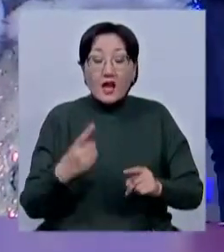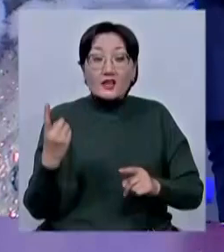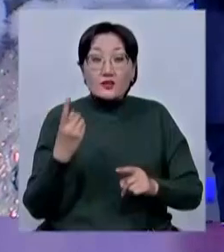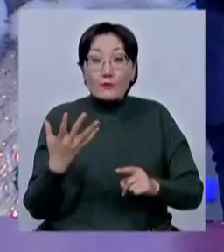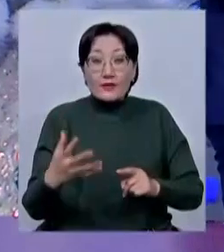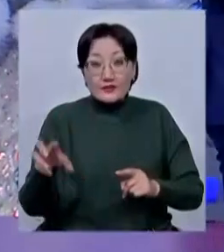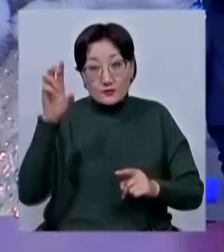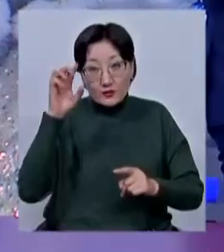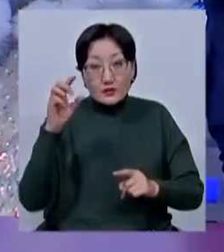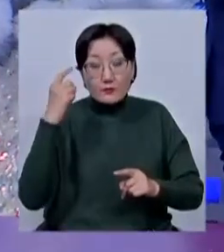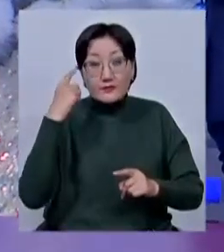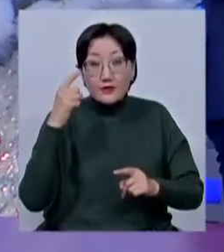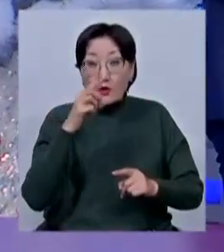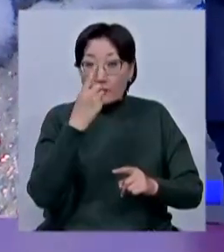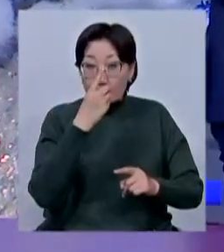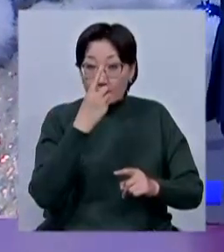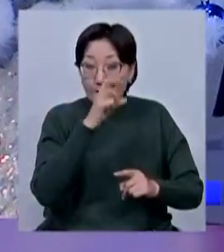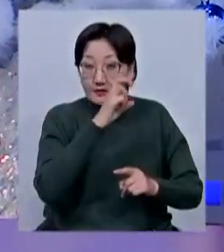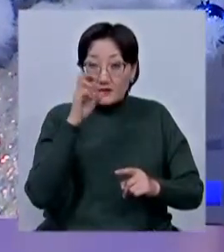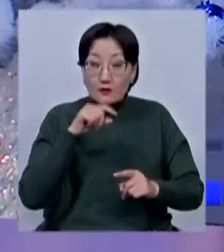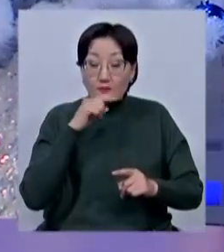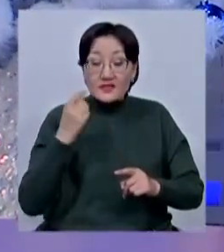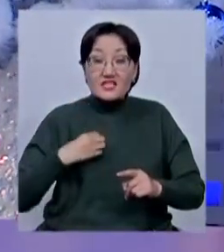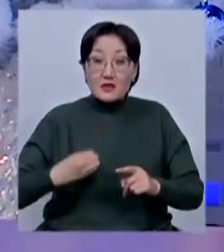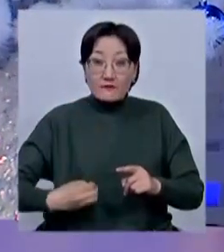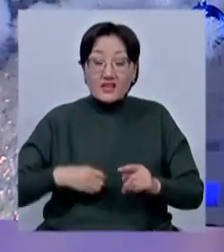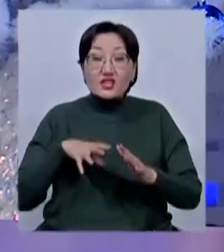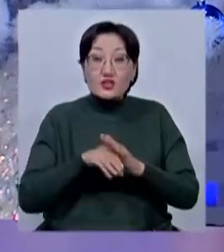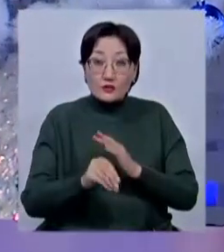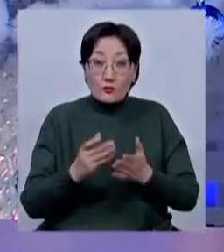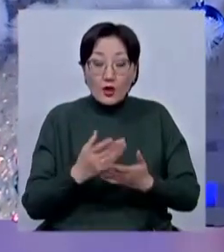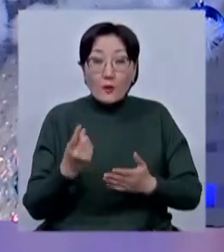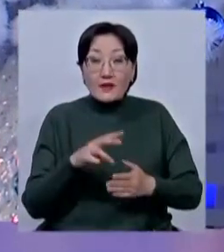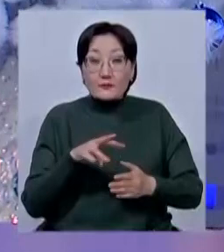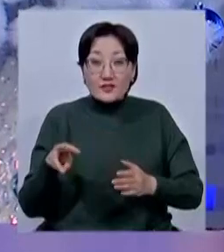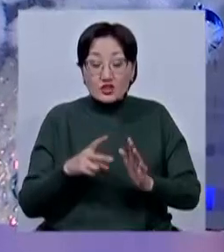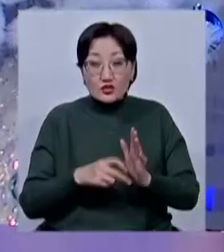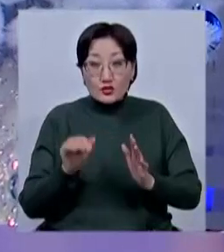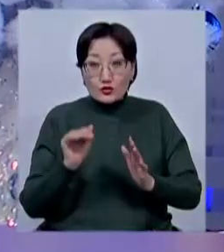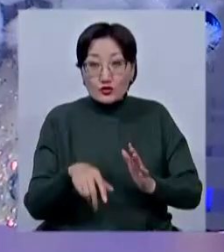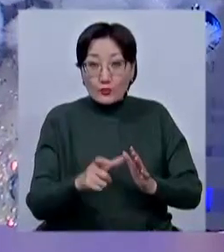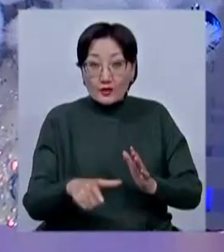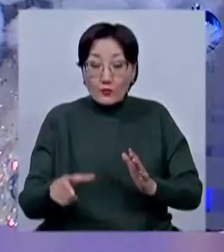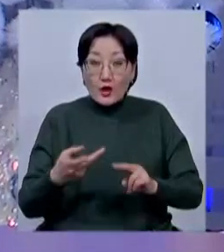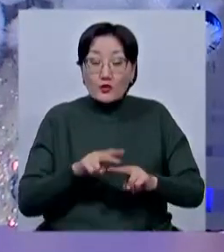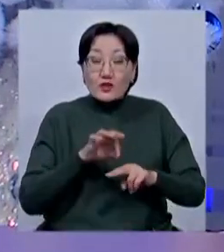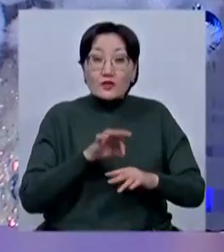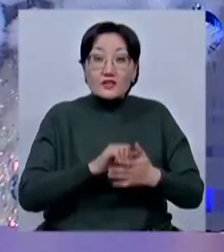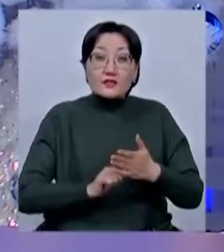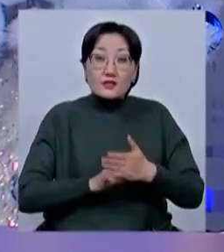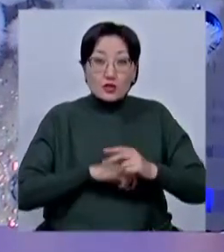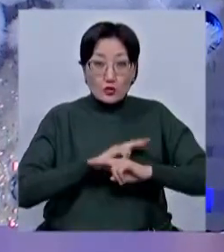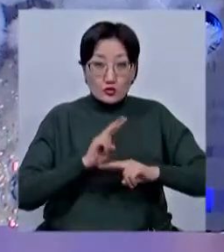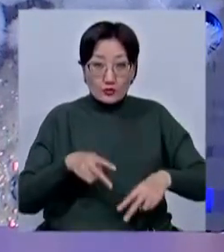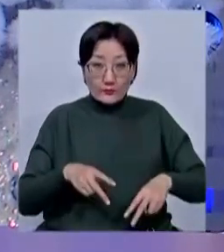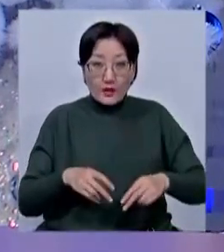Алғашқы бестікте АҚШ, Үндістан, Бразилия, Ресей, Франция тұр. 1 миллион 700 мыңға жуық науқас дерттің құрбаны